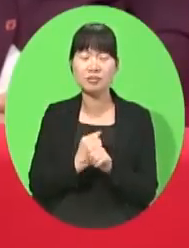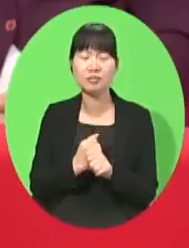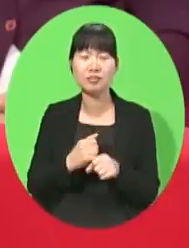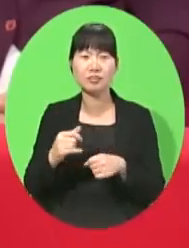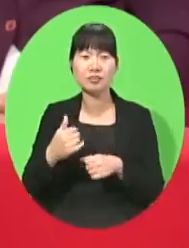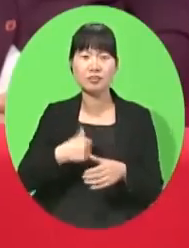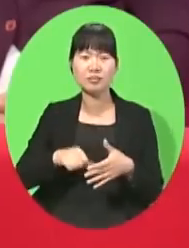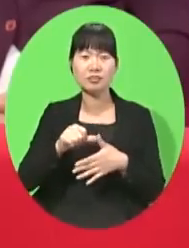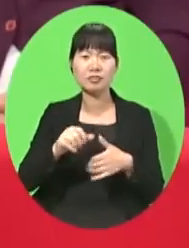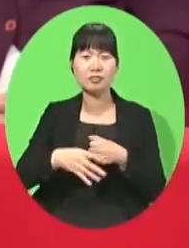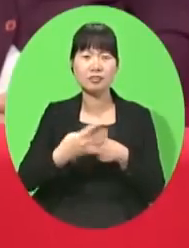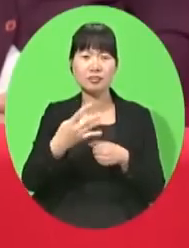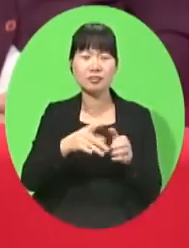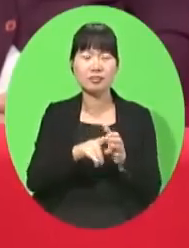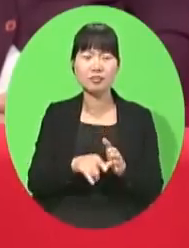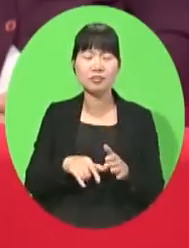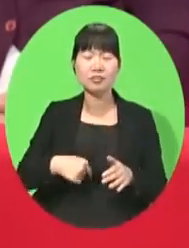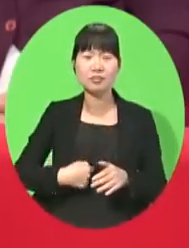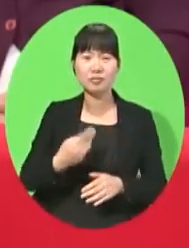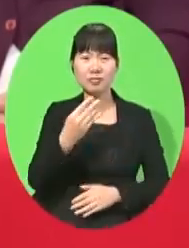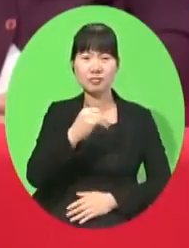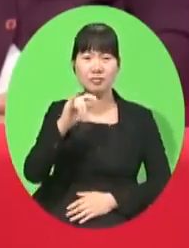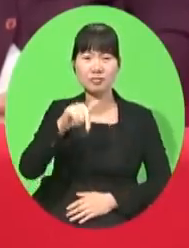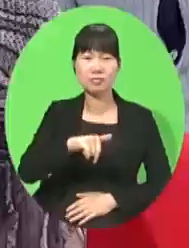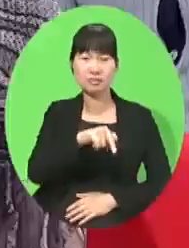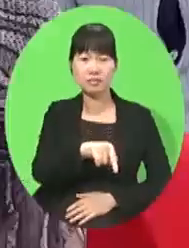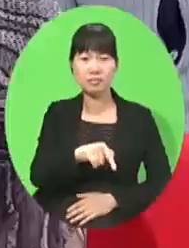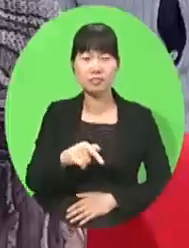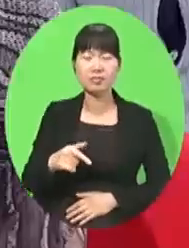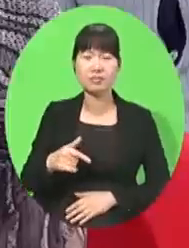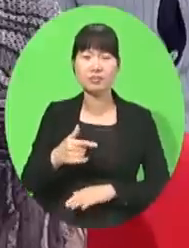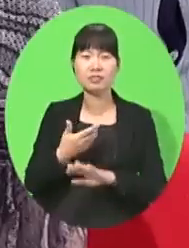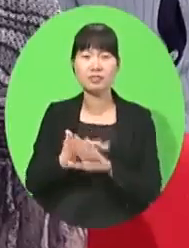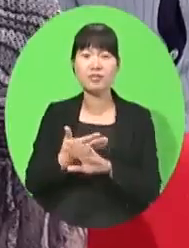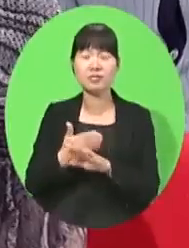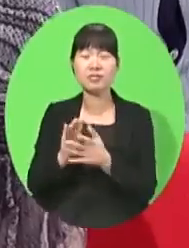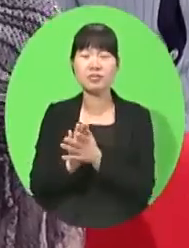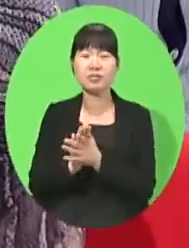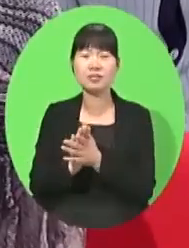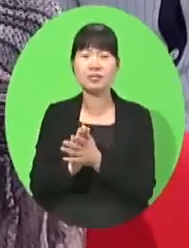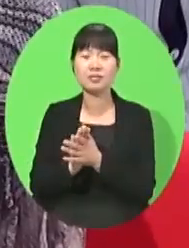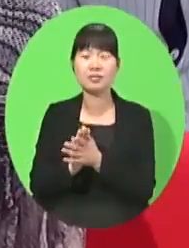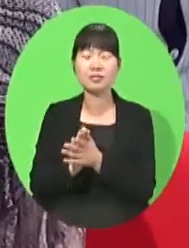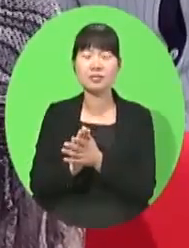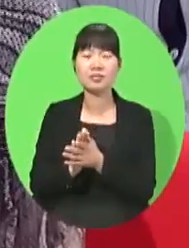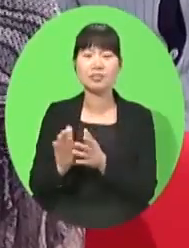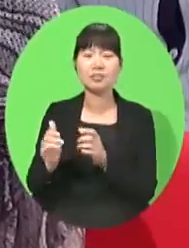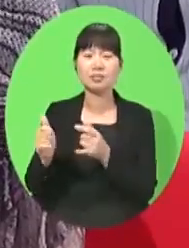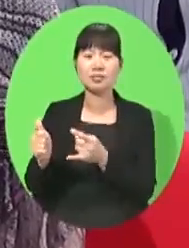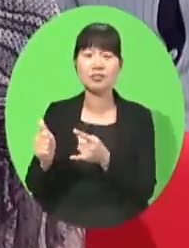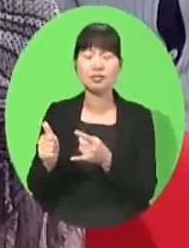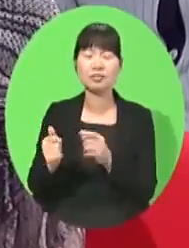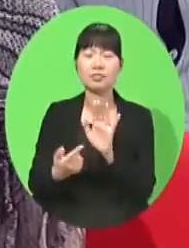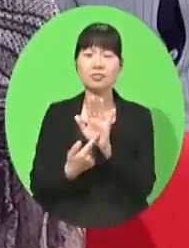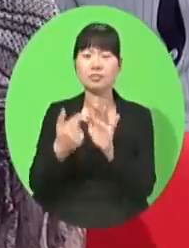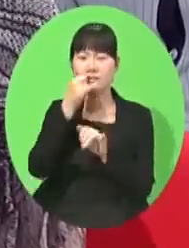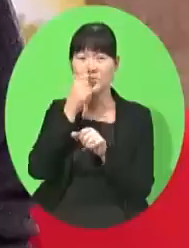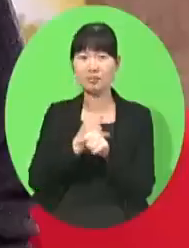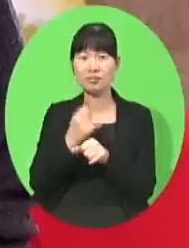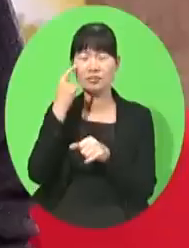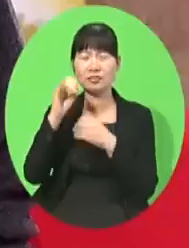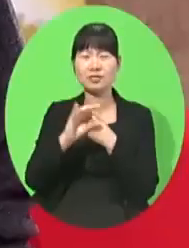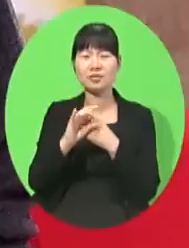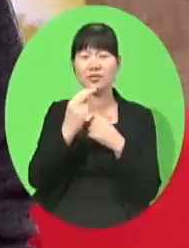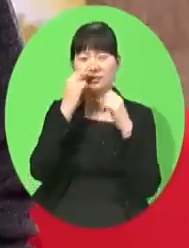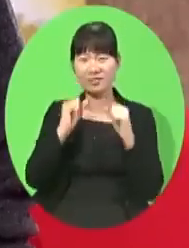4학년 때 자기가 틱이라는 사실을 아이들 앞에서 발표를 했다고 하더라고요. 발표를 해요. 자기가 왜냐하면